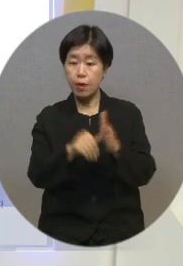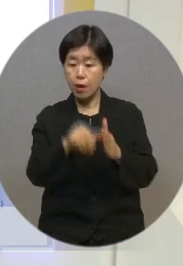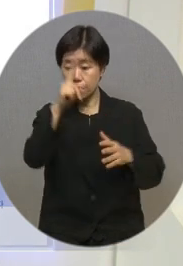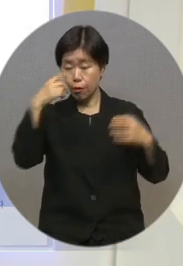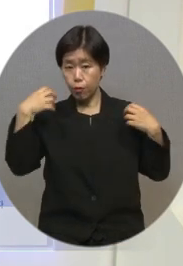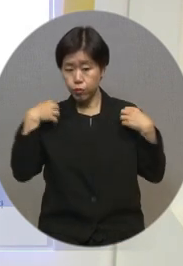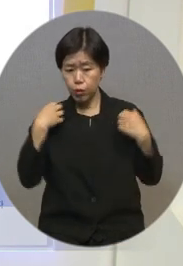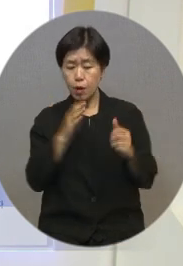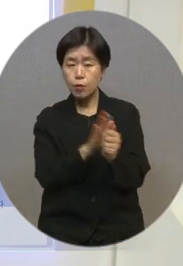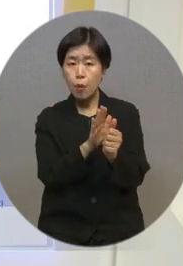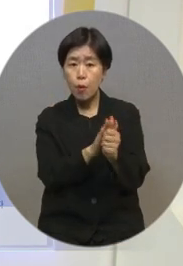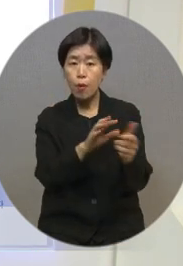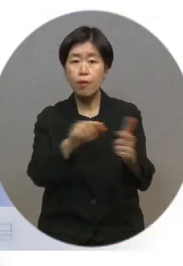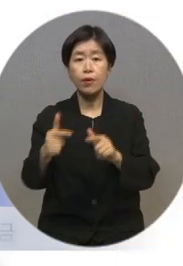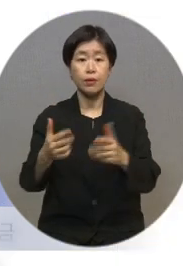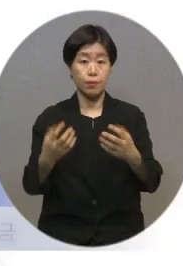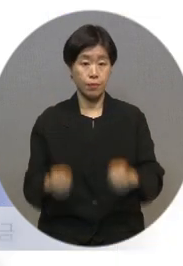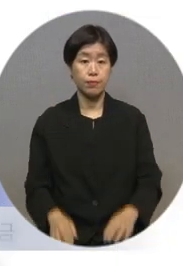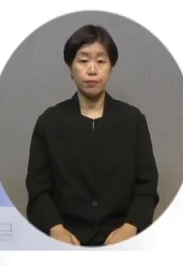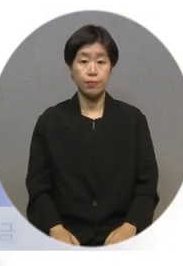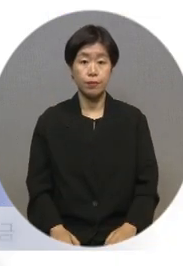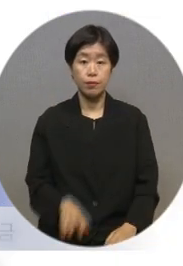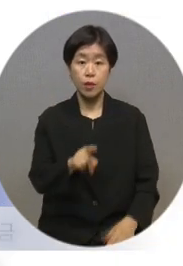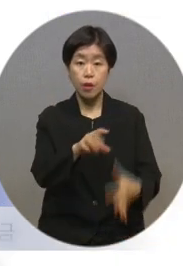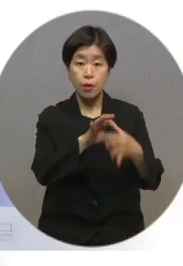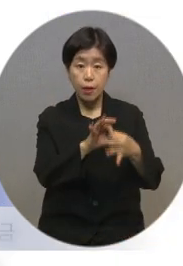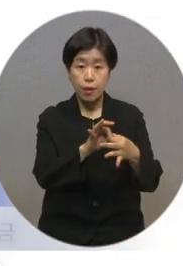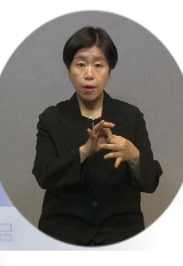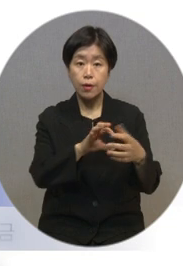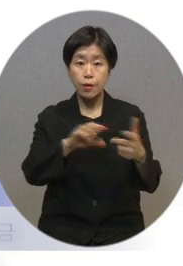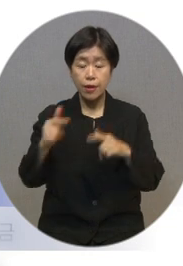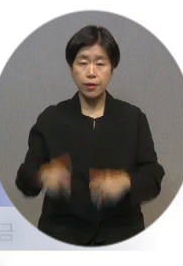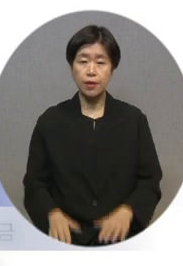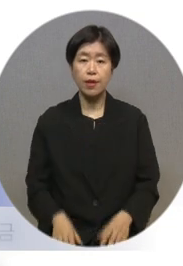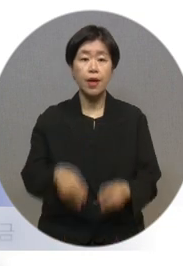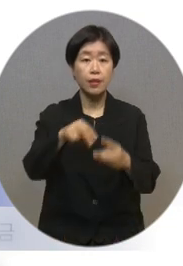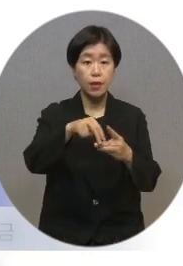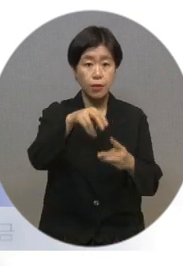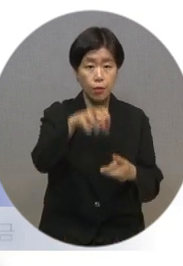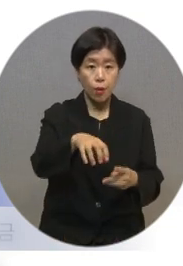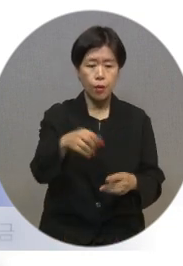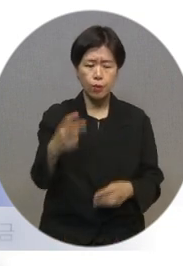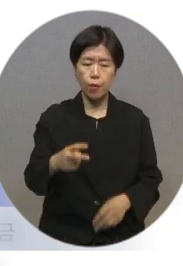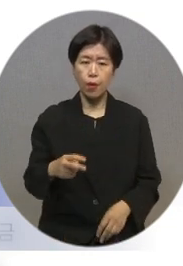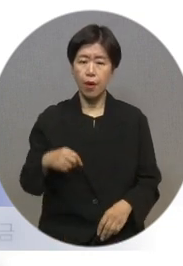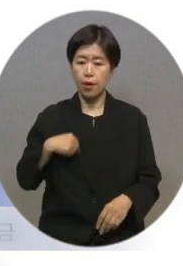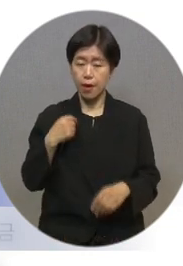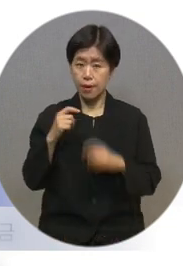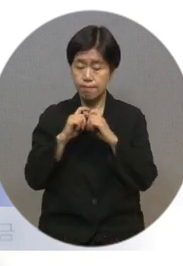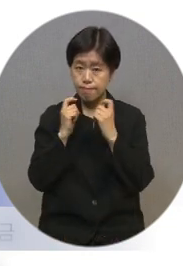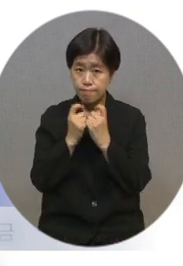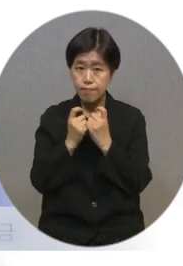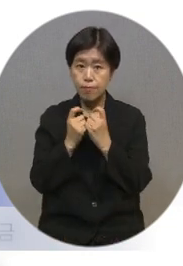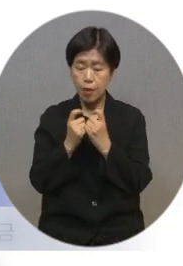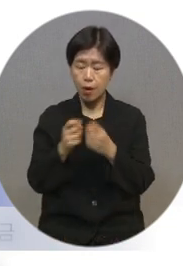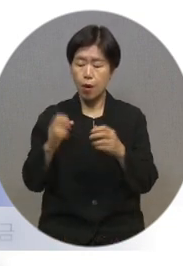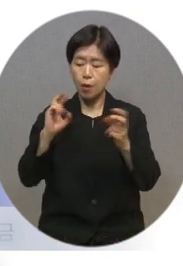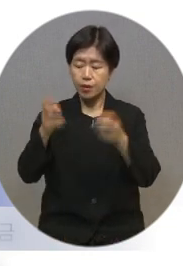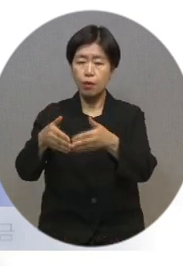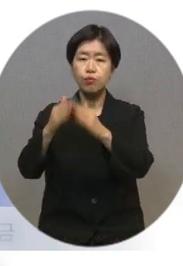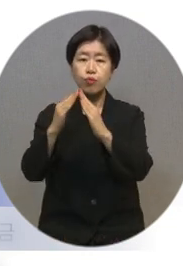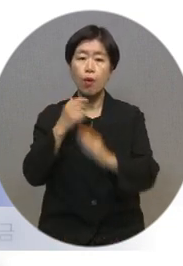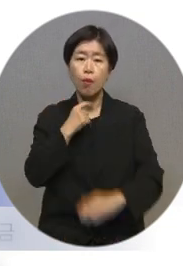다양해지고 있는데요 장애 기업 종합지원 센터가 창업을 꿈꾸지만이 작은 마련에 어려움을 겪는 예비